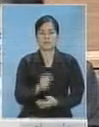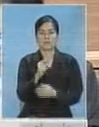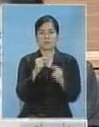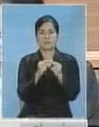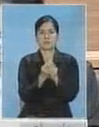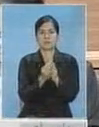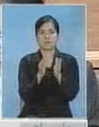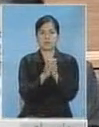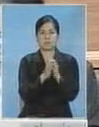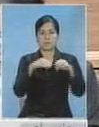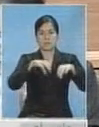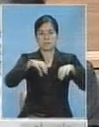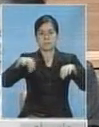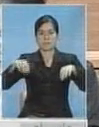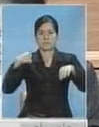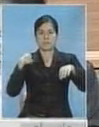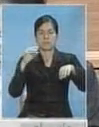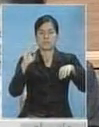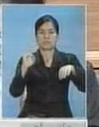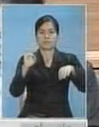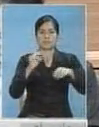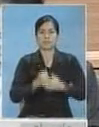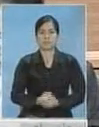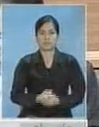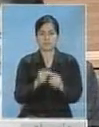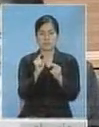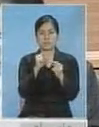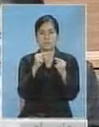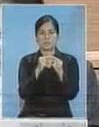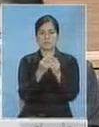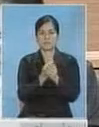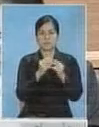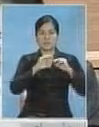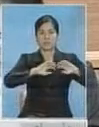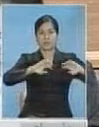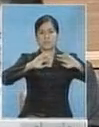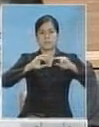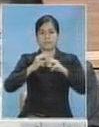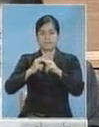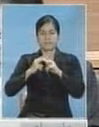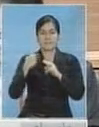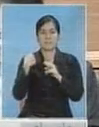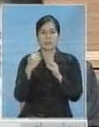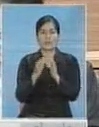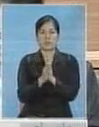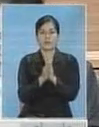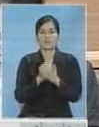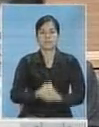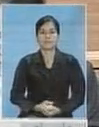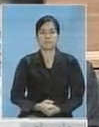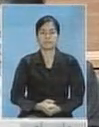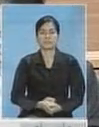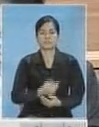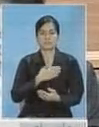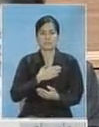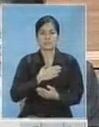หน่วยงานหรือ7กรมแล้วก็มีรัฐวิสาหกิจอีกนะครับเพราะว่าผมมีความจำเป็นที่จะต้